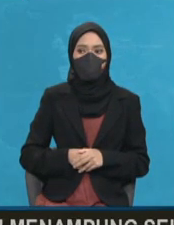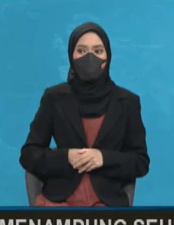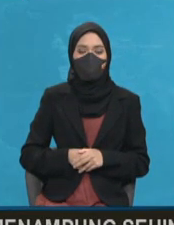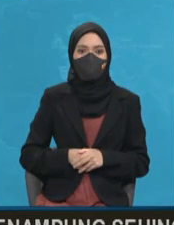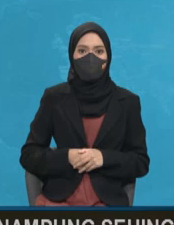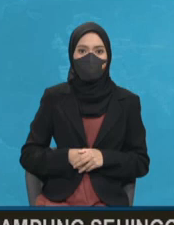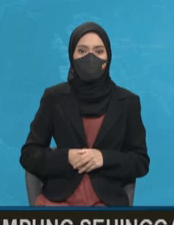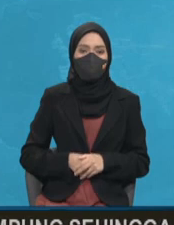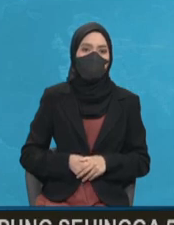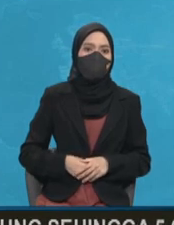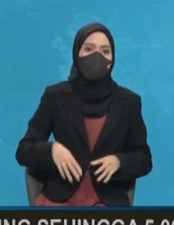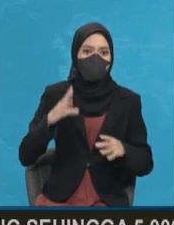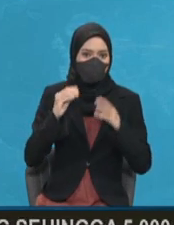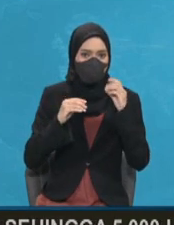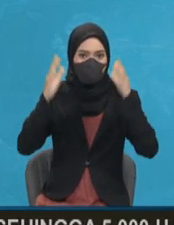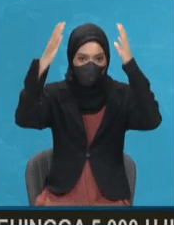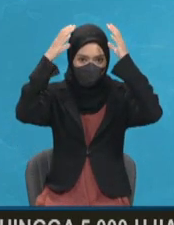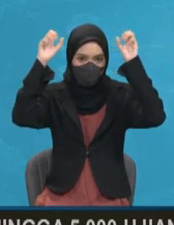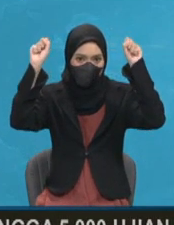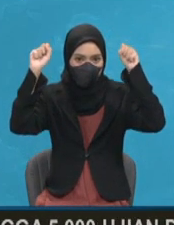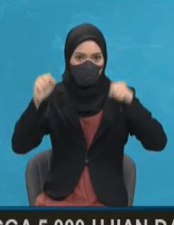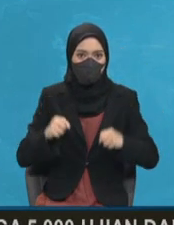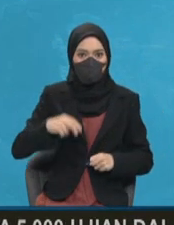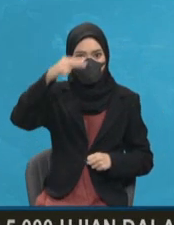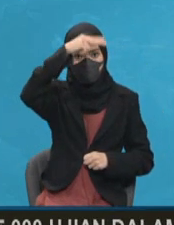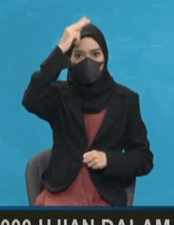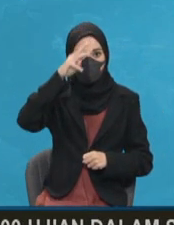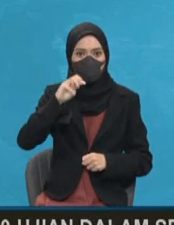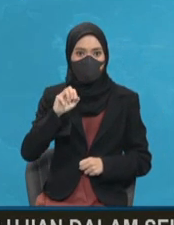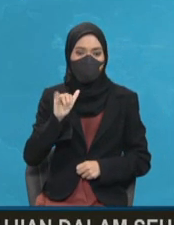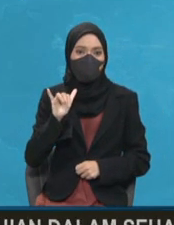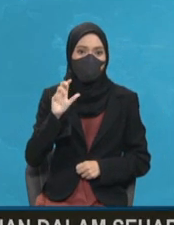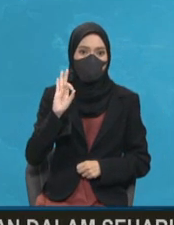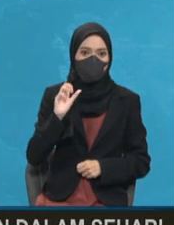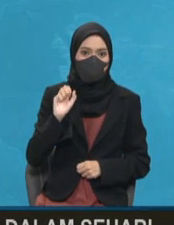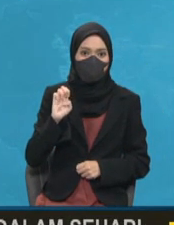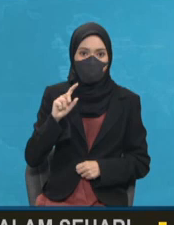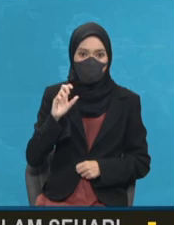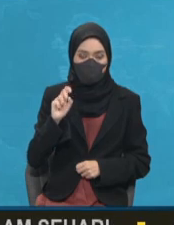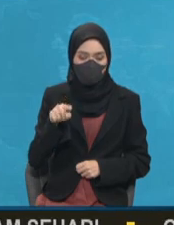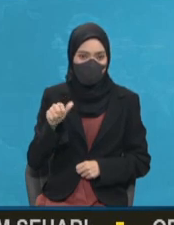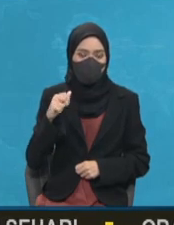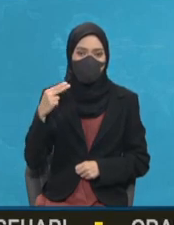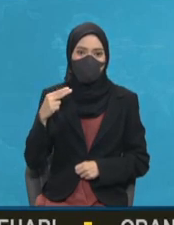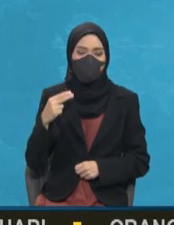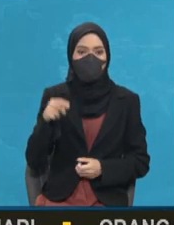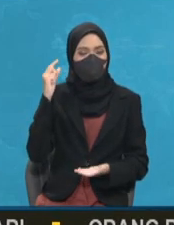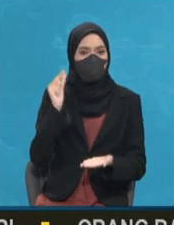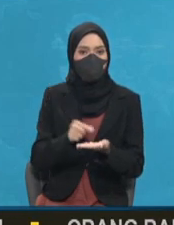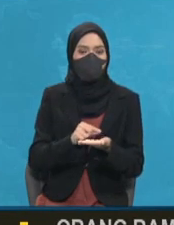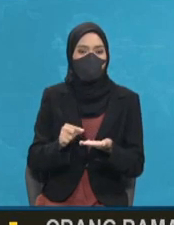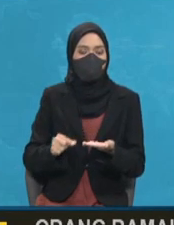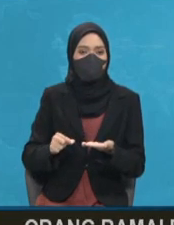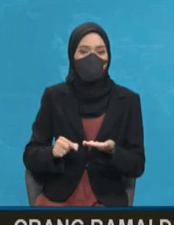Hai musyawarah dipengaruhi kan oleh dokter Hajah mevrizal binti Haji Ahmad Arifin Setia user tetapi komedi